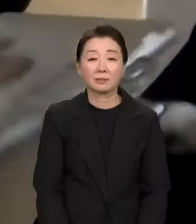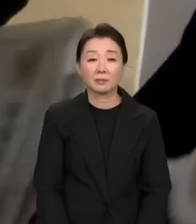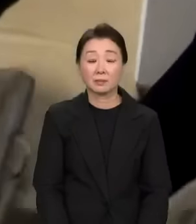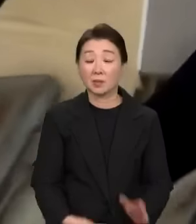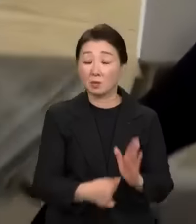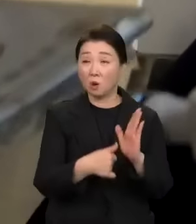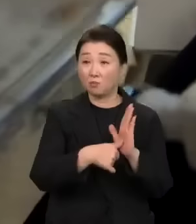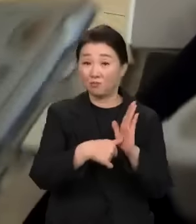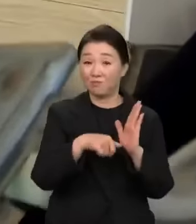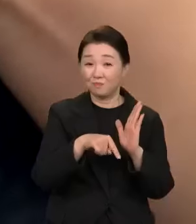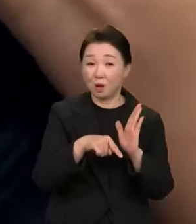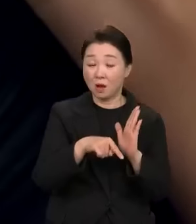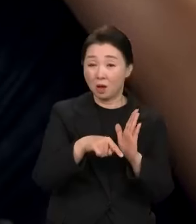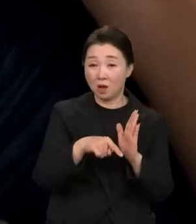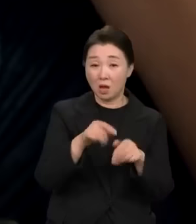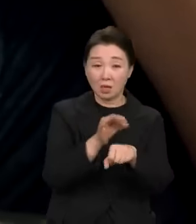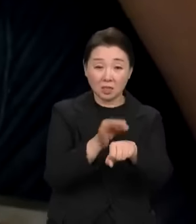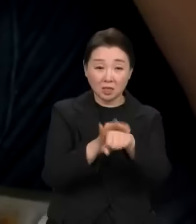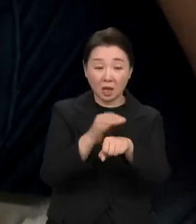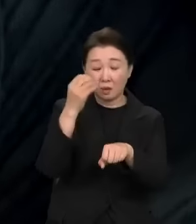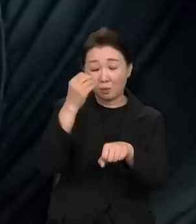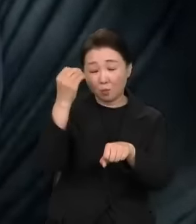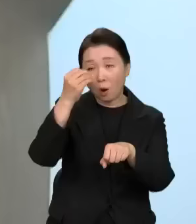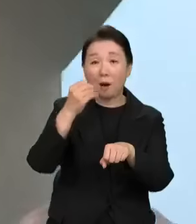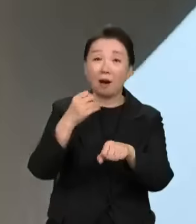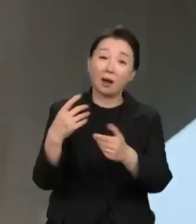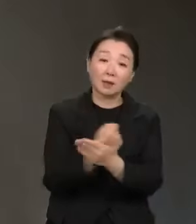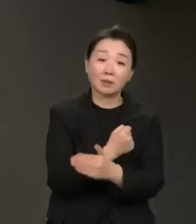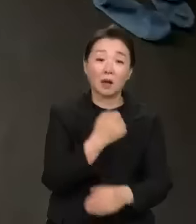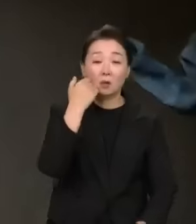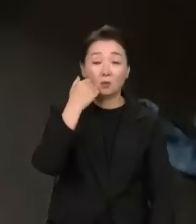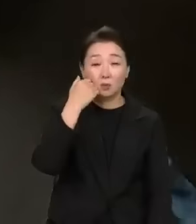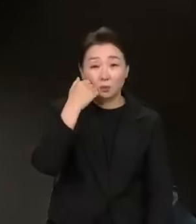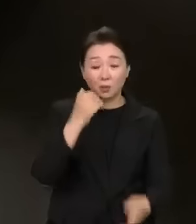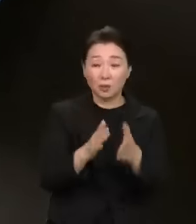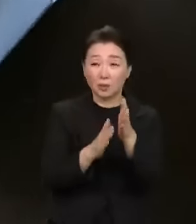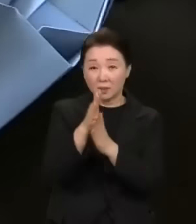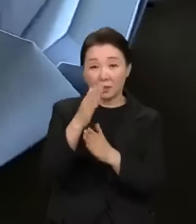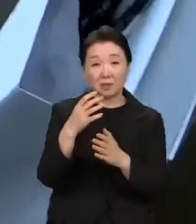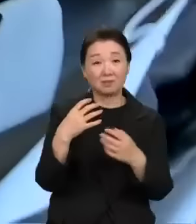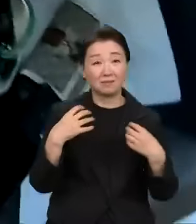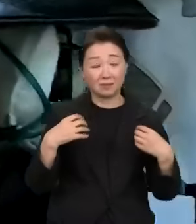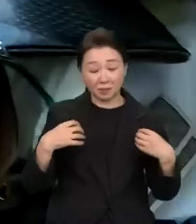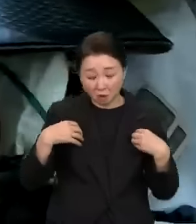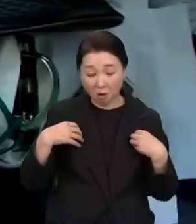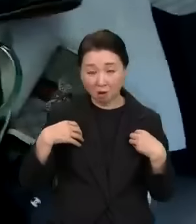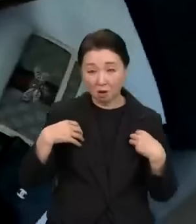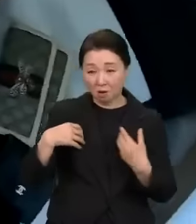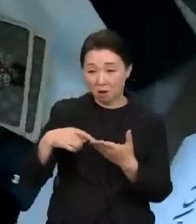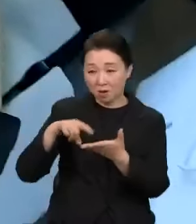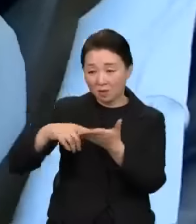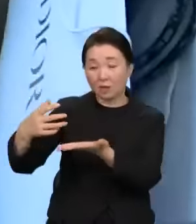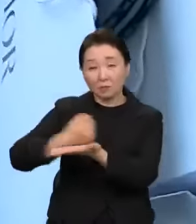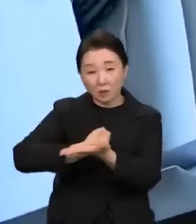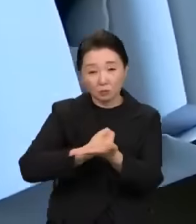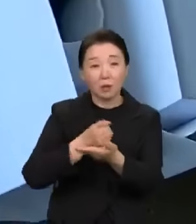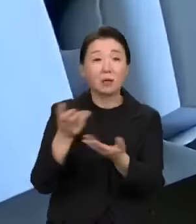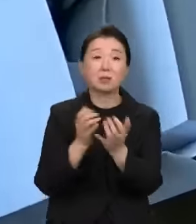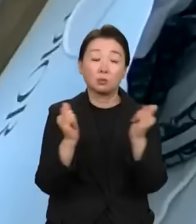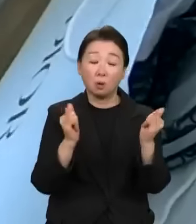명품 가방부터 고가 시계까지 챙겨가는 이 사람들. 시청 징수과 직원들입니다. 세금 체납자는 큰 소리